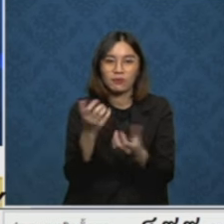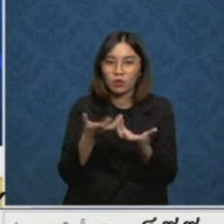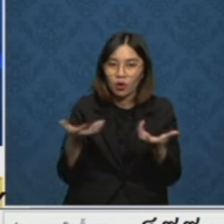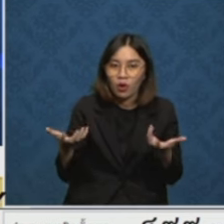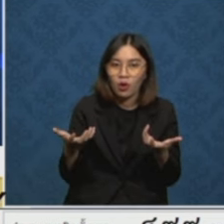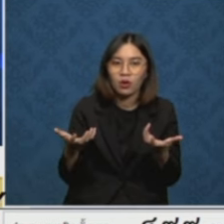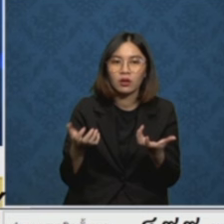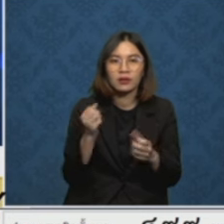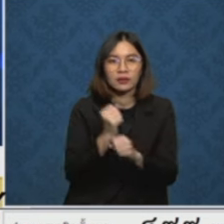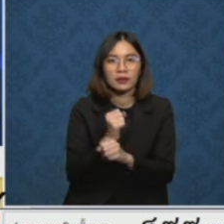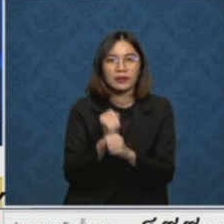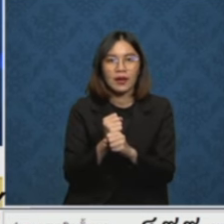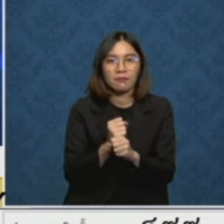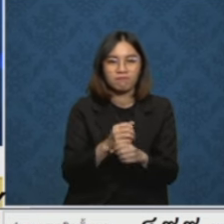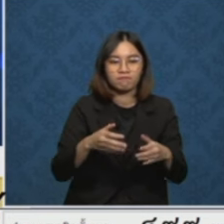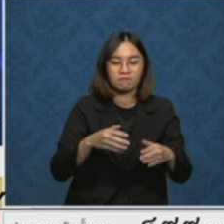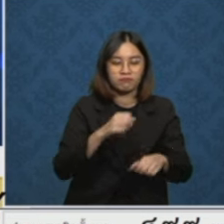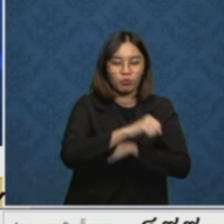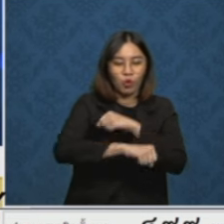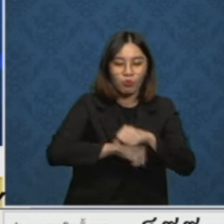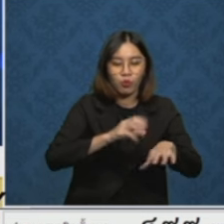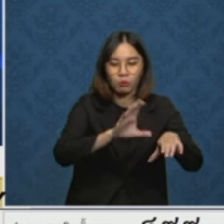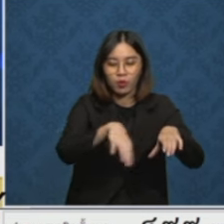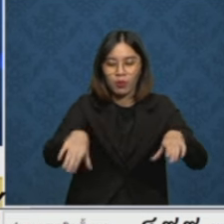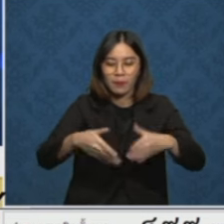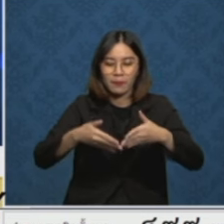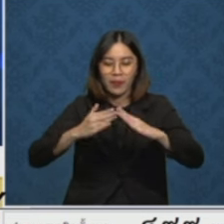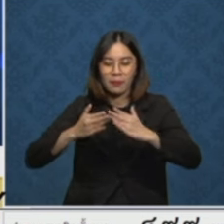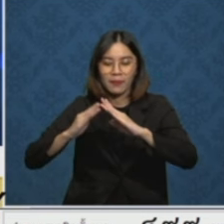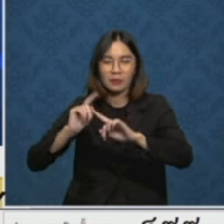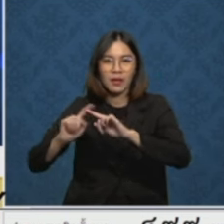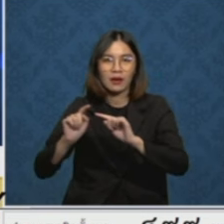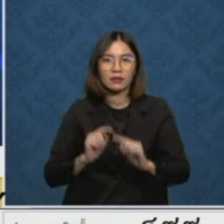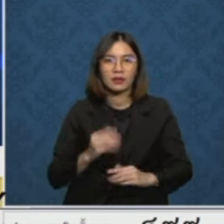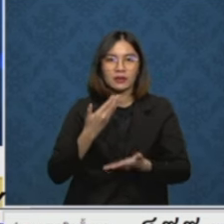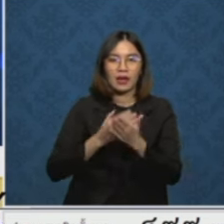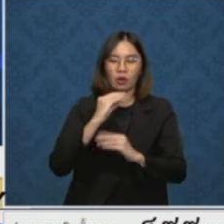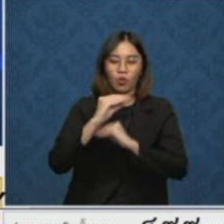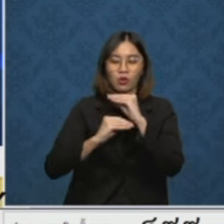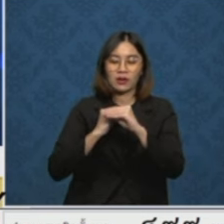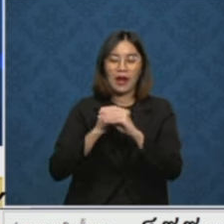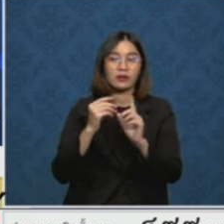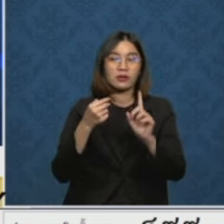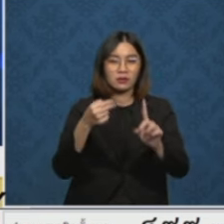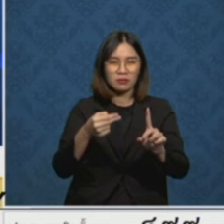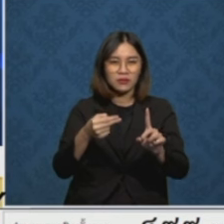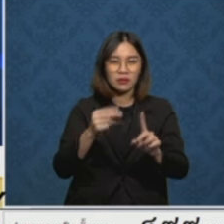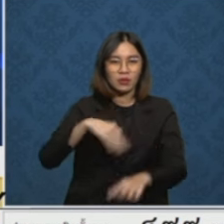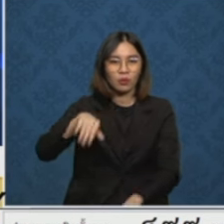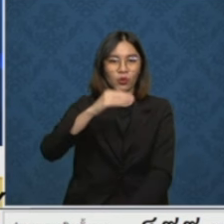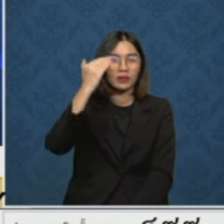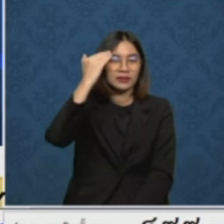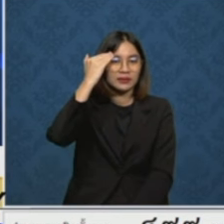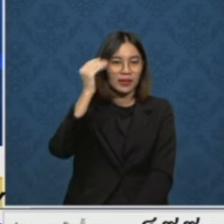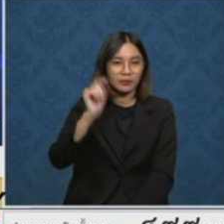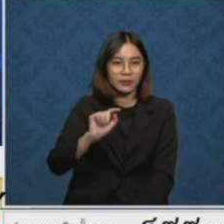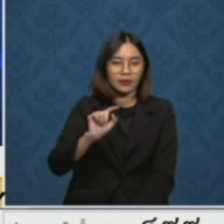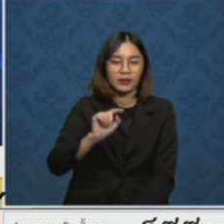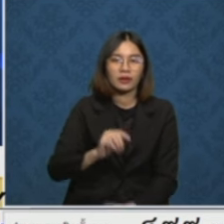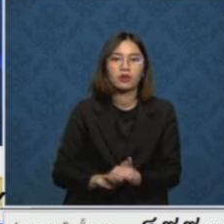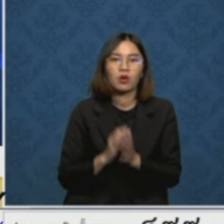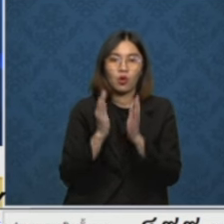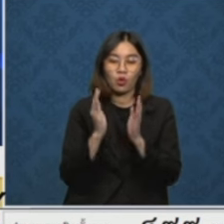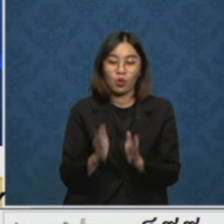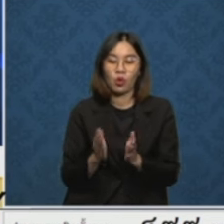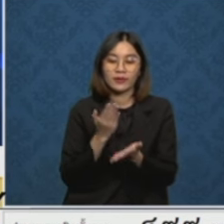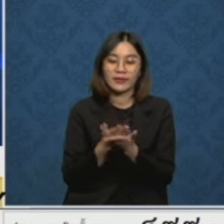าไปปลูกสร้างสิ่งเหล่านั้นนะคะแต่ของโครงการดิจิตอลวอลเล็ตเนี่ยเราก็ทราบกันดีอยู่แล้วไหมคะว่าคน